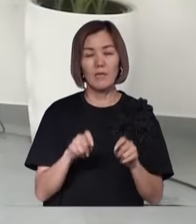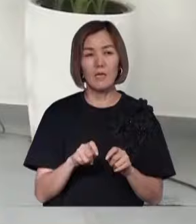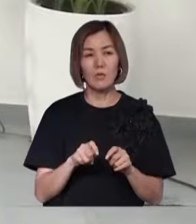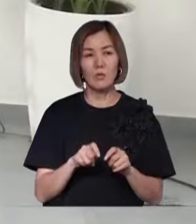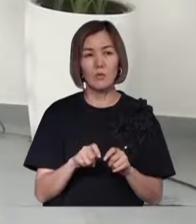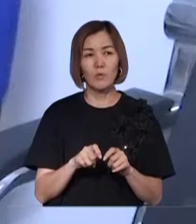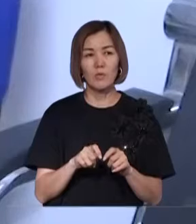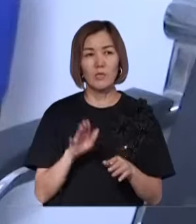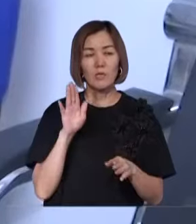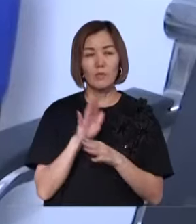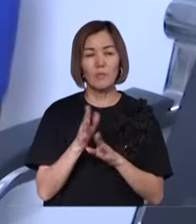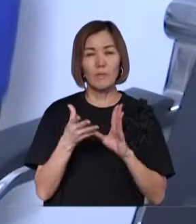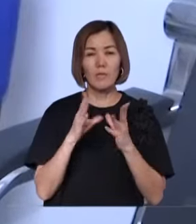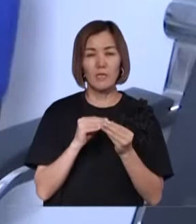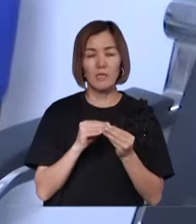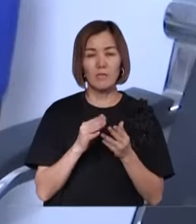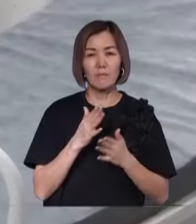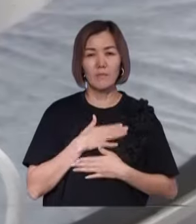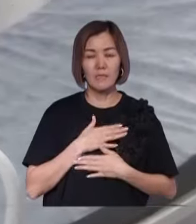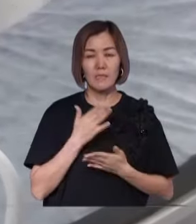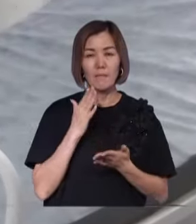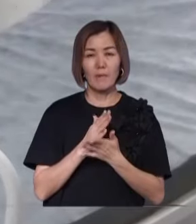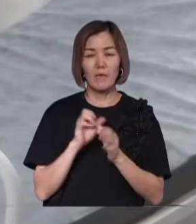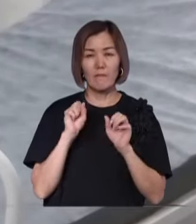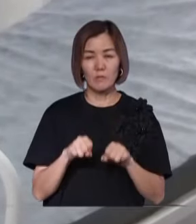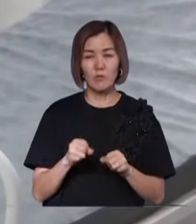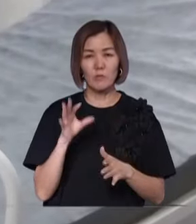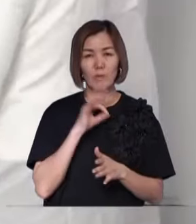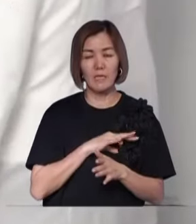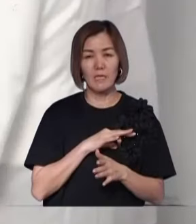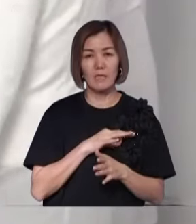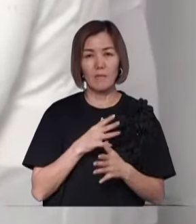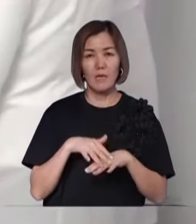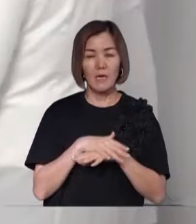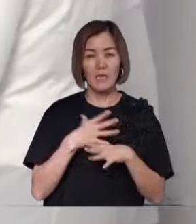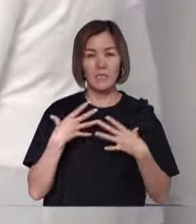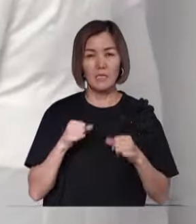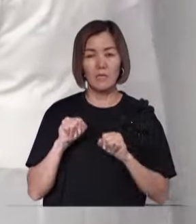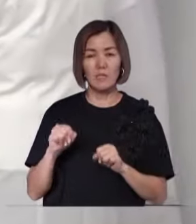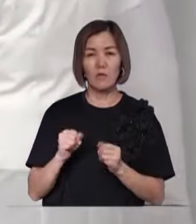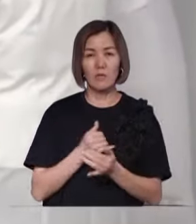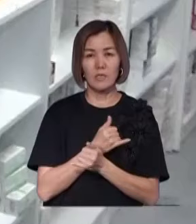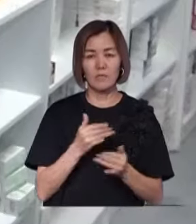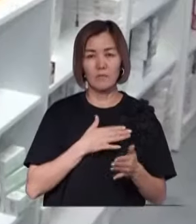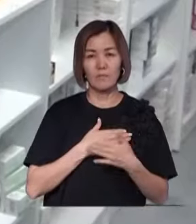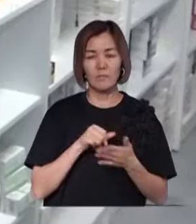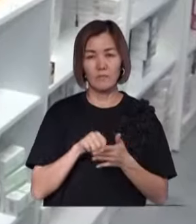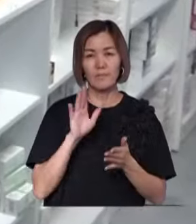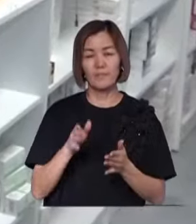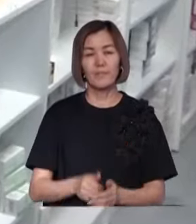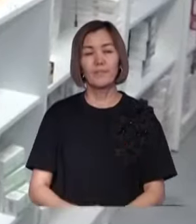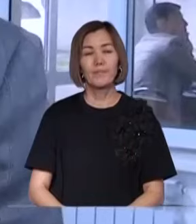сол пәрменнің жемісі. Біз қолда бар мүмкіндікті толық пайдаланып отырып, ел саулығын сақтауға бар күшімізді саламыз дейді